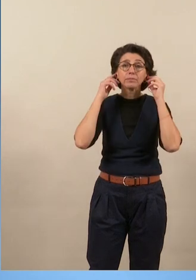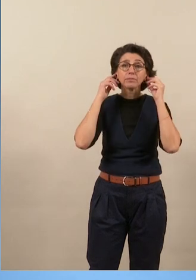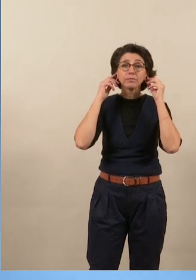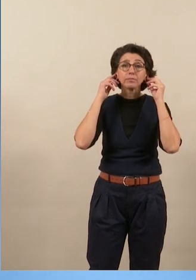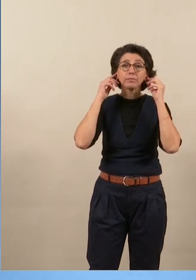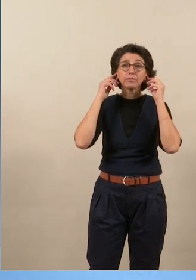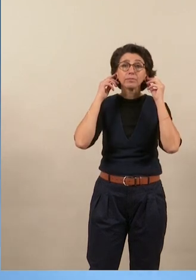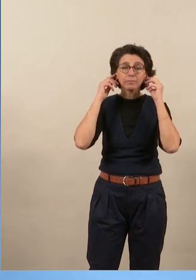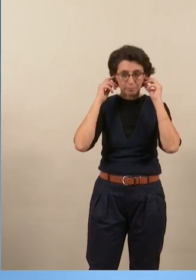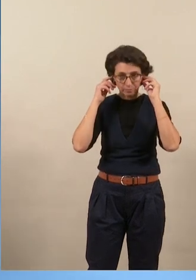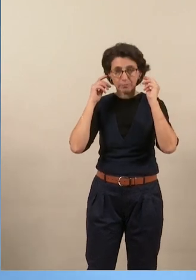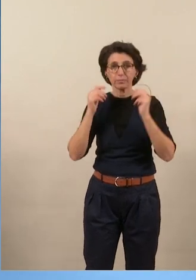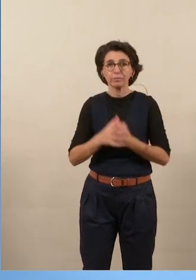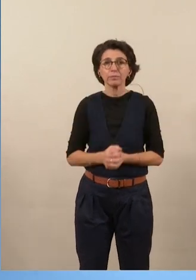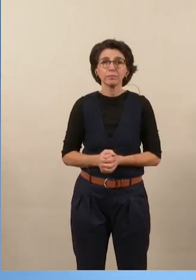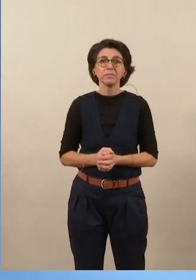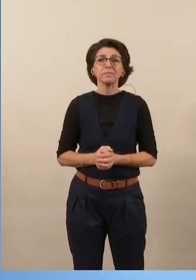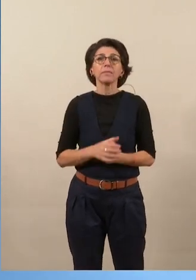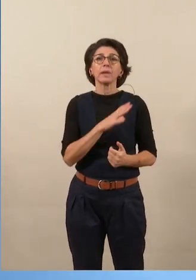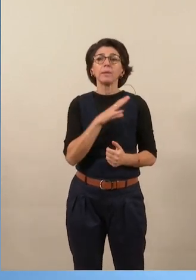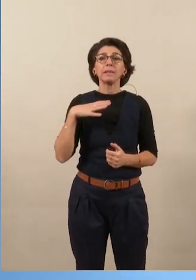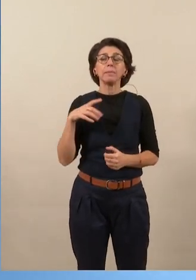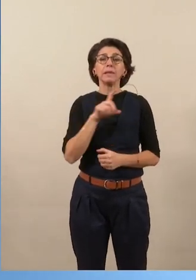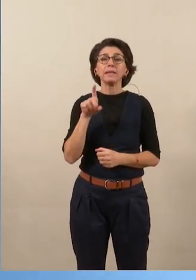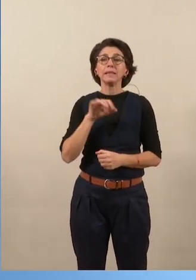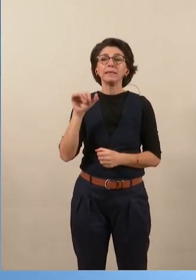d'intention avec Madame